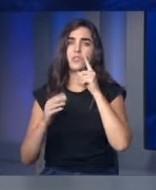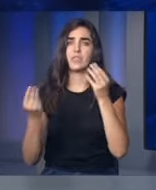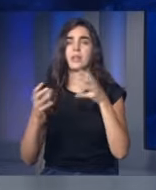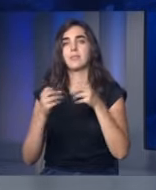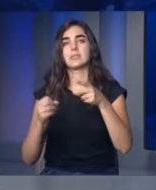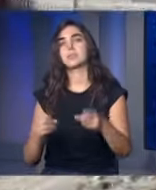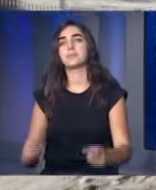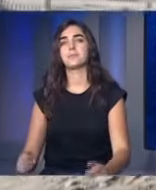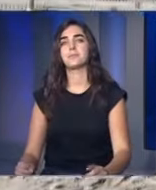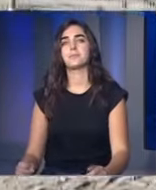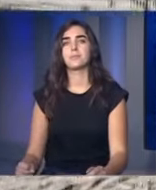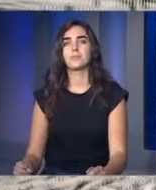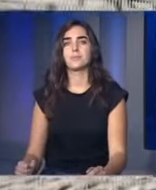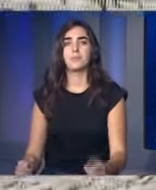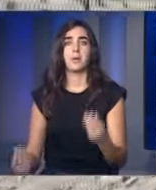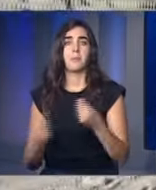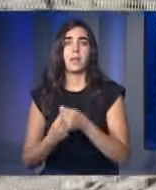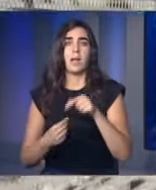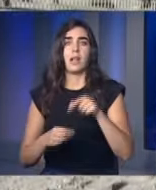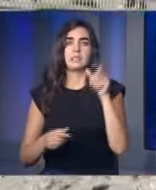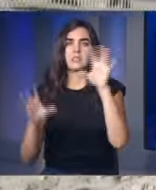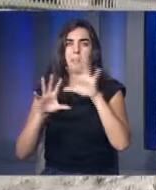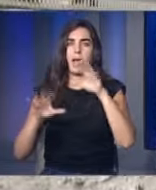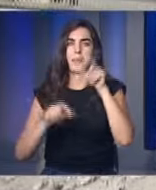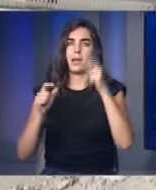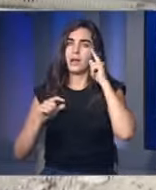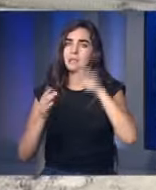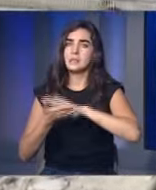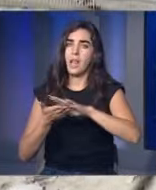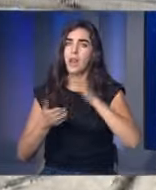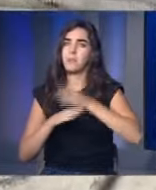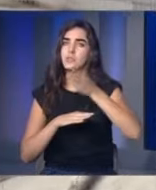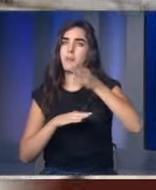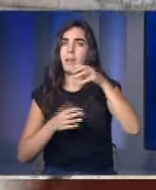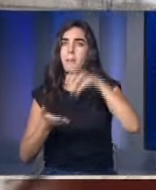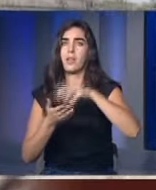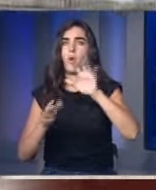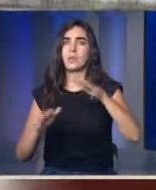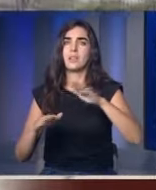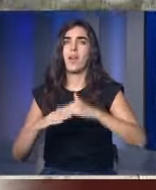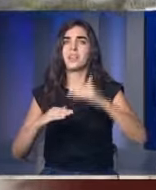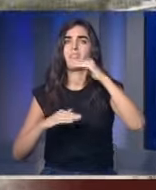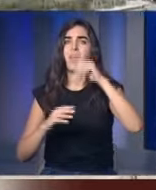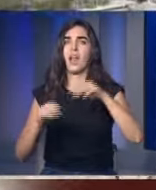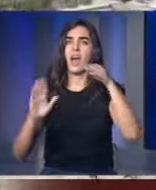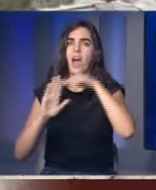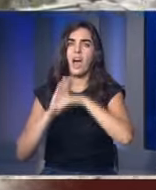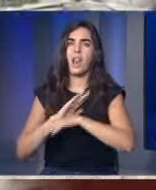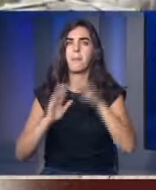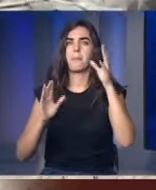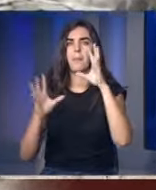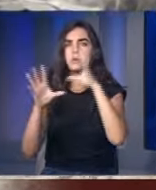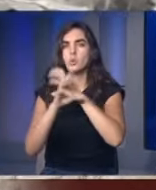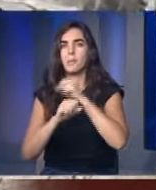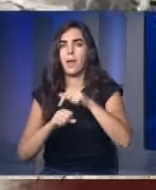النازحين. ومع الضبابية التي تظلل مستقبل المنطقة وسط ارتفاع هائل في منسوب